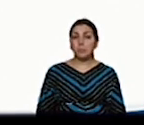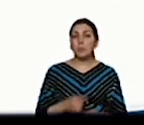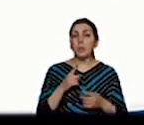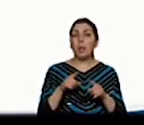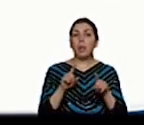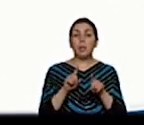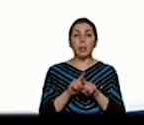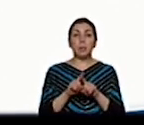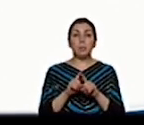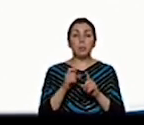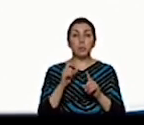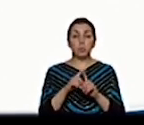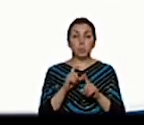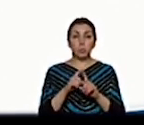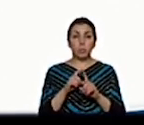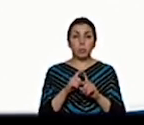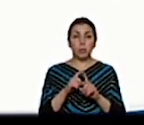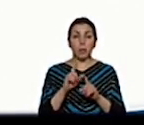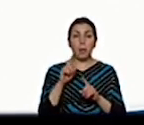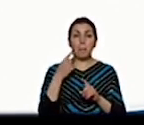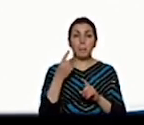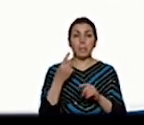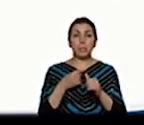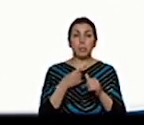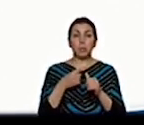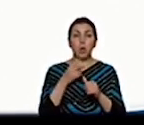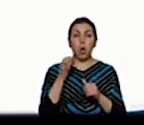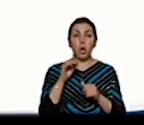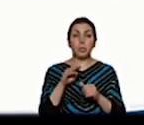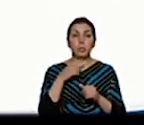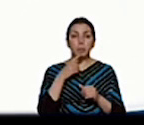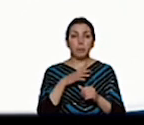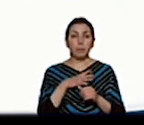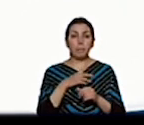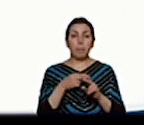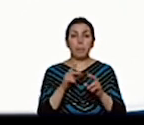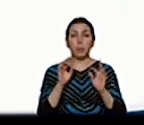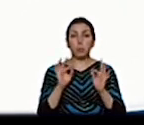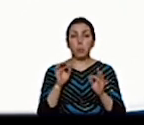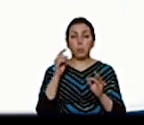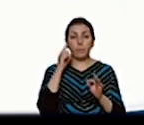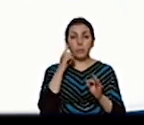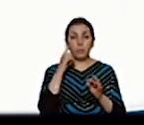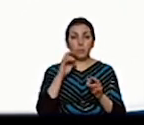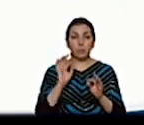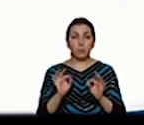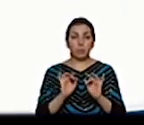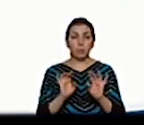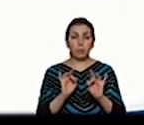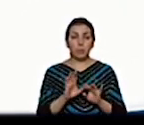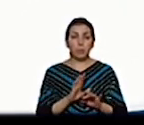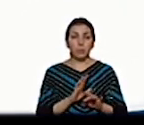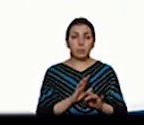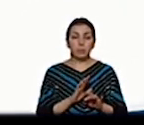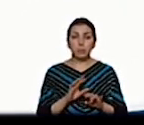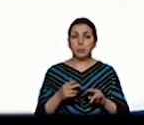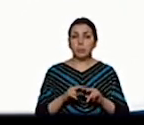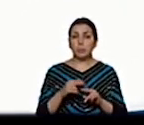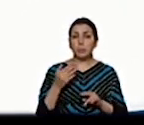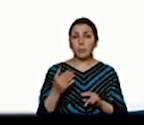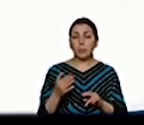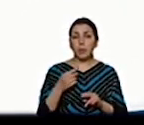Siz ham aynan shu so'zlarni agar birlikdagi otlar degan bo'lsangiz, siz to'g'ri fikrdasiz. Ana